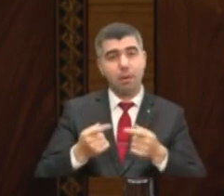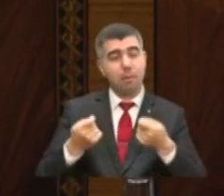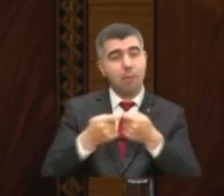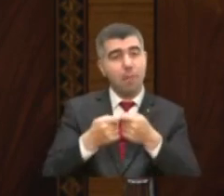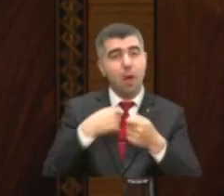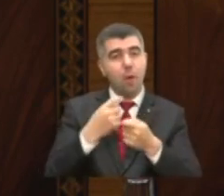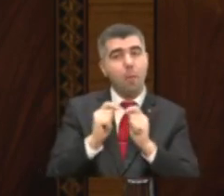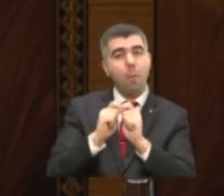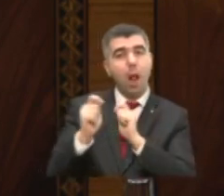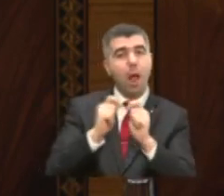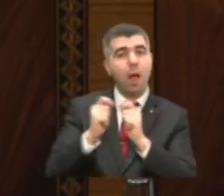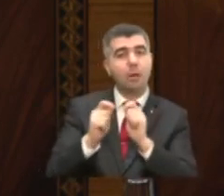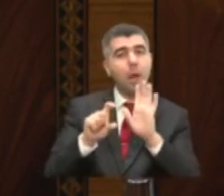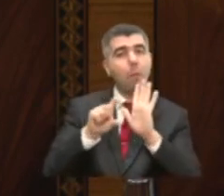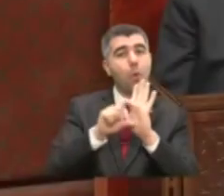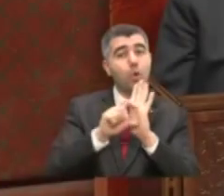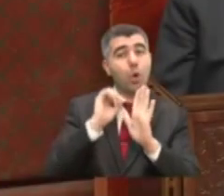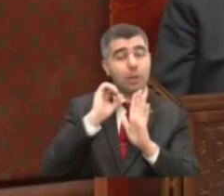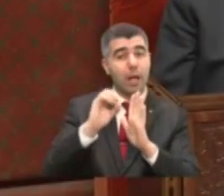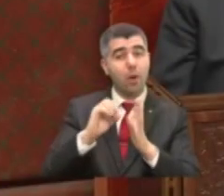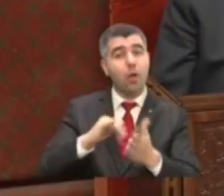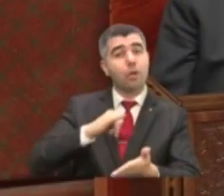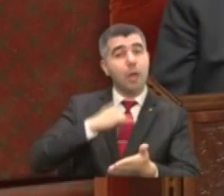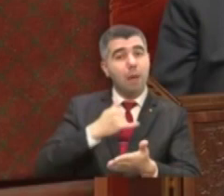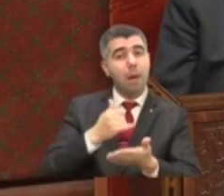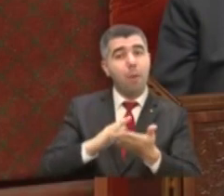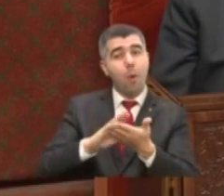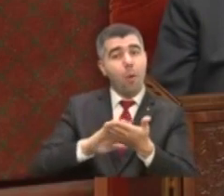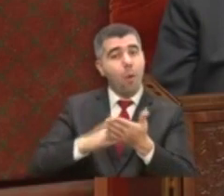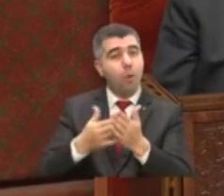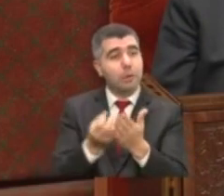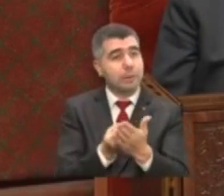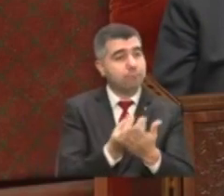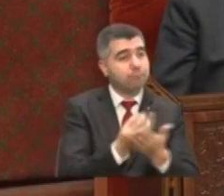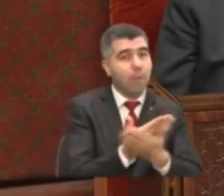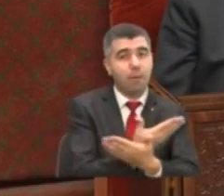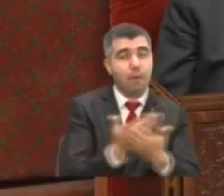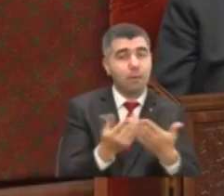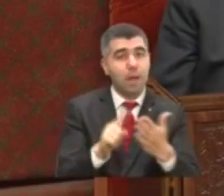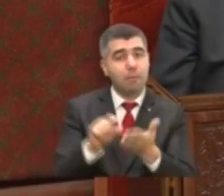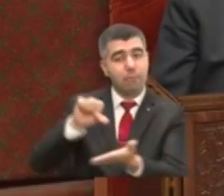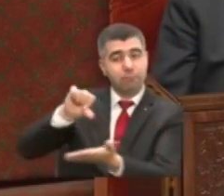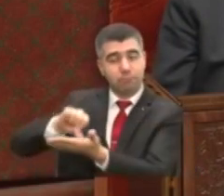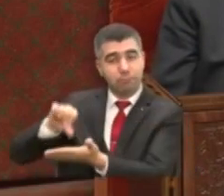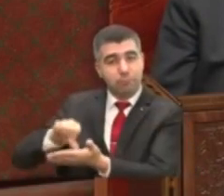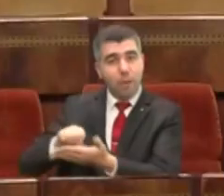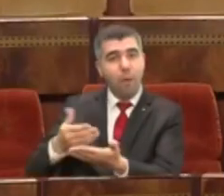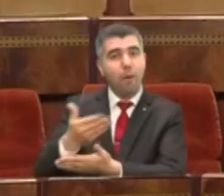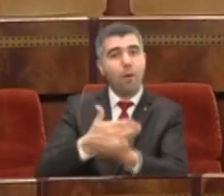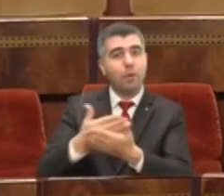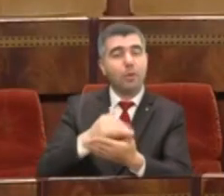مناقشة هذا الموضوع ومناقشة السياسات العمومية الموجهة لهذه الفئة على اعتبار المركزية والمحورية ديال فئة